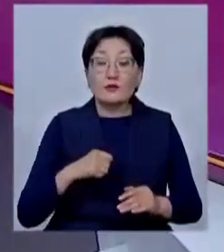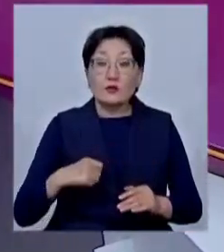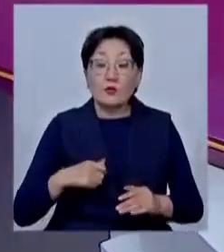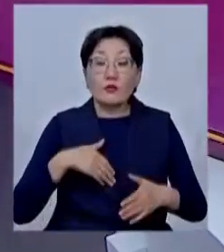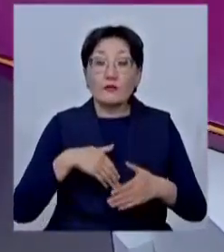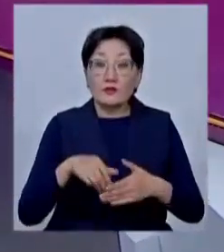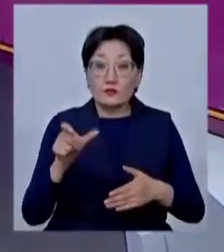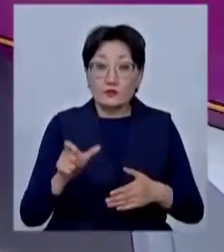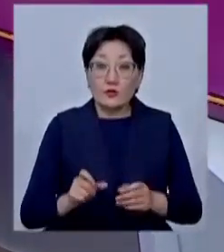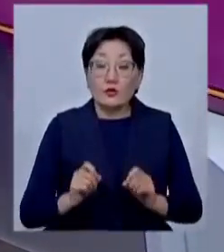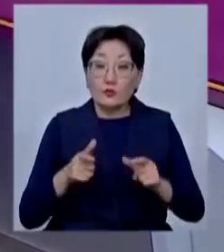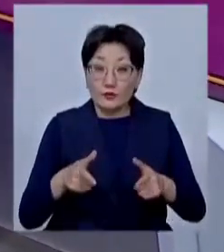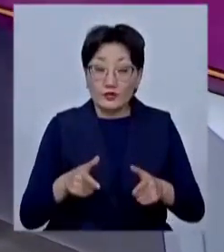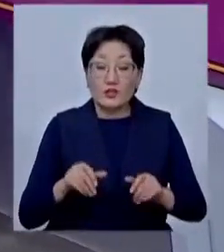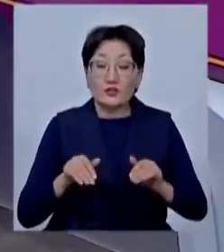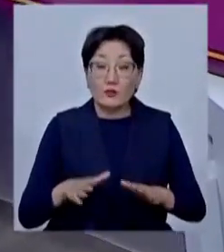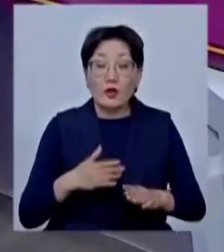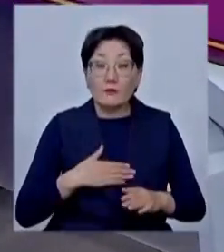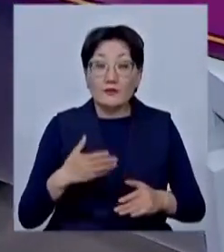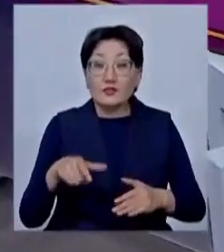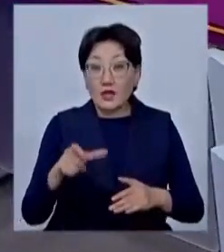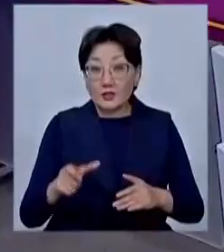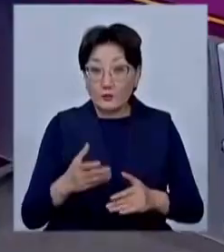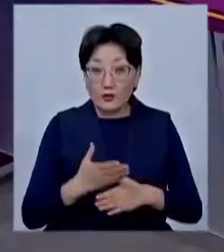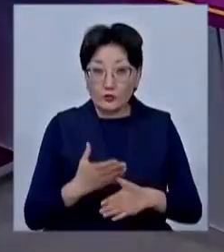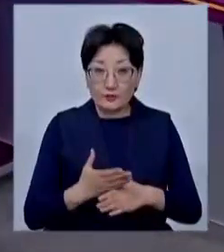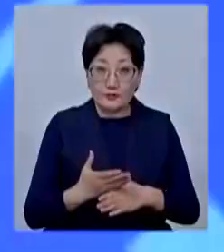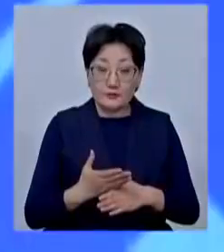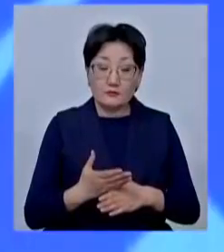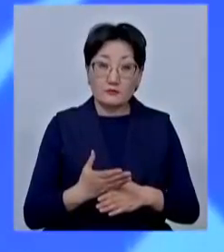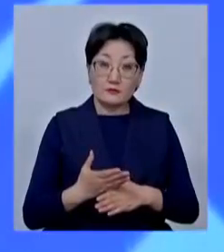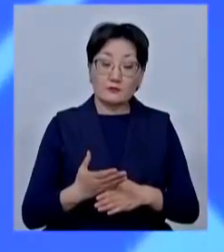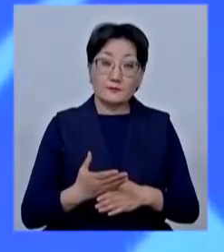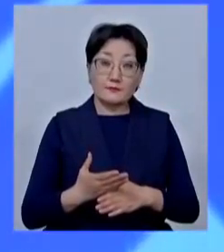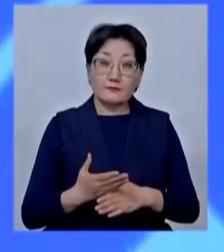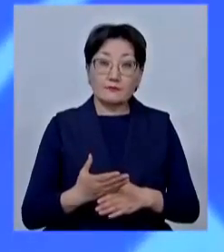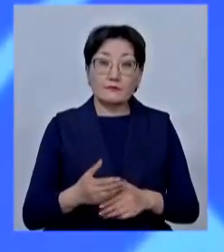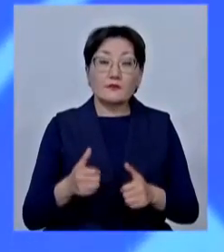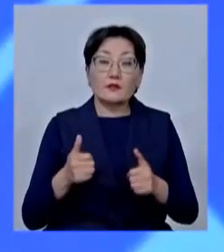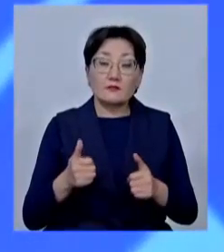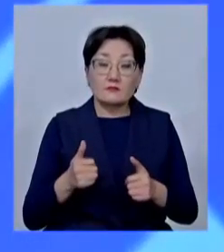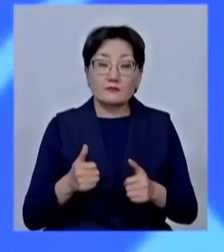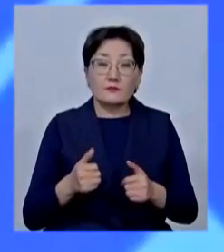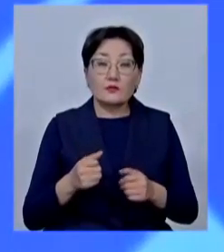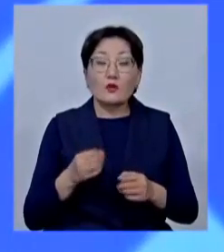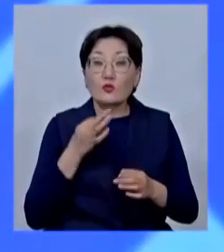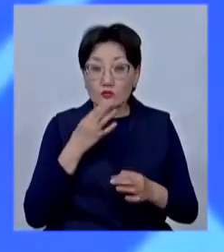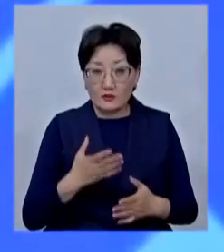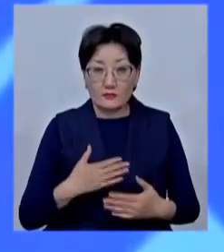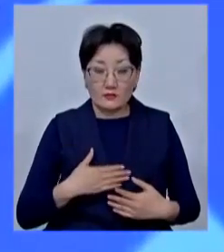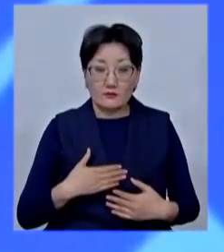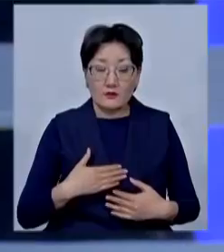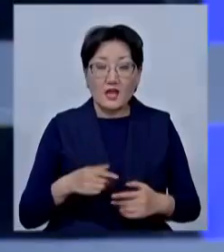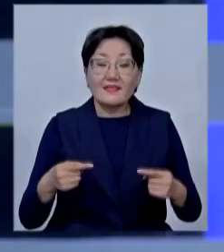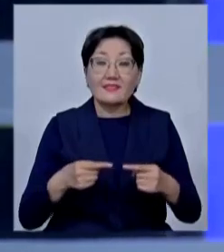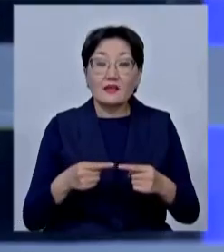болғанды шештім. Себебі маған адамға көмектескен ол жағымды эмоция береді өзіме.